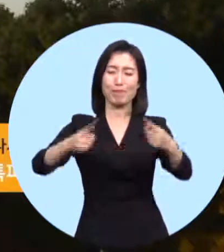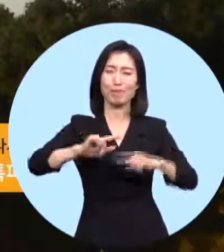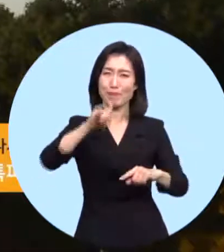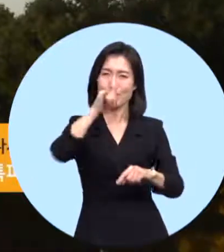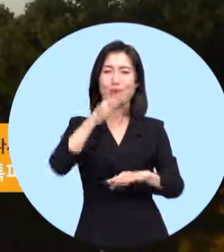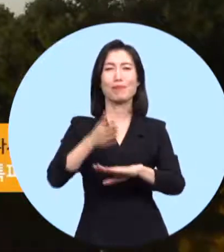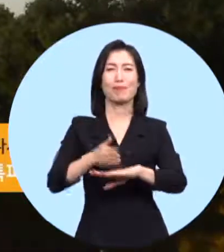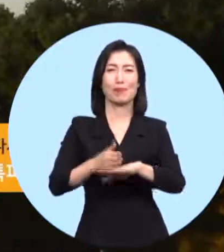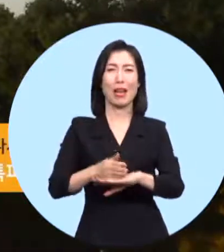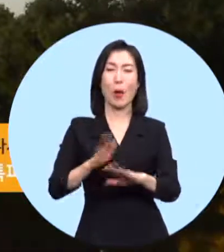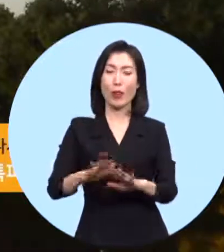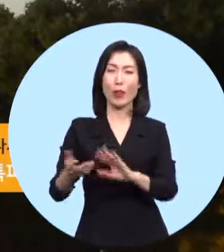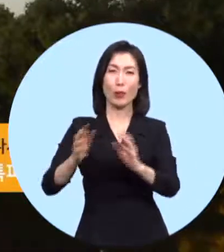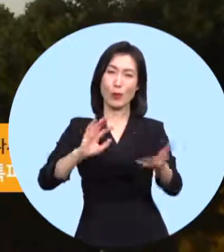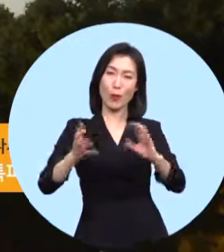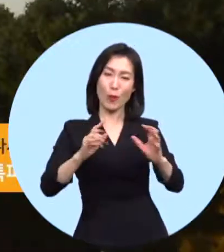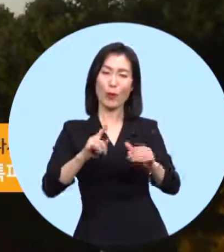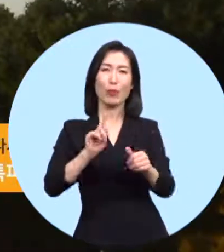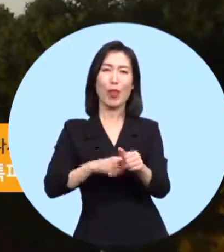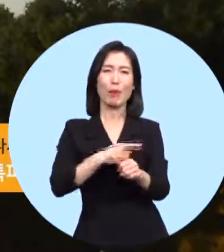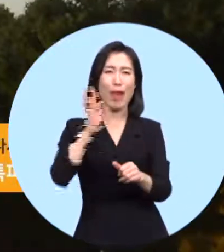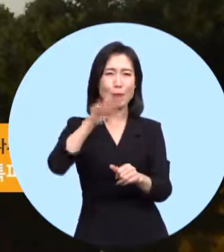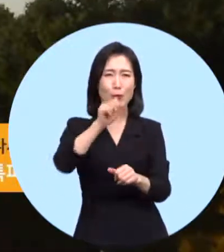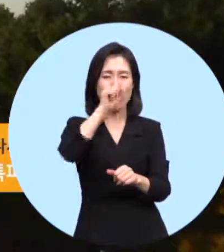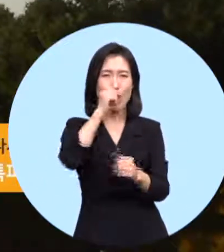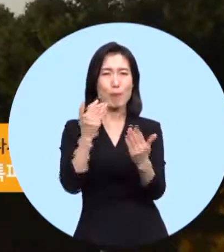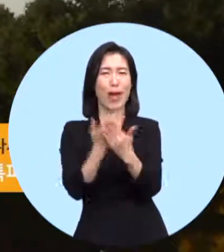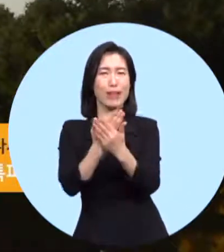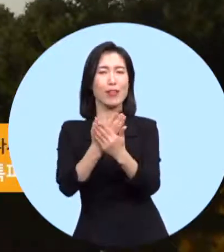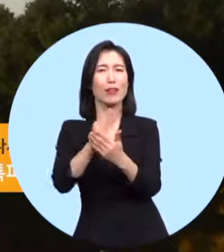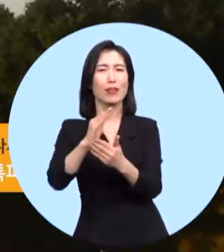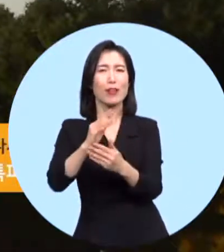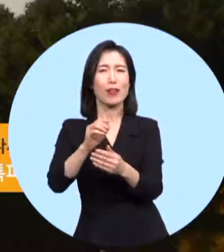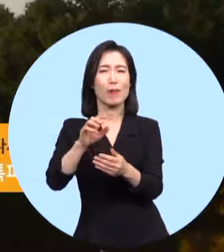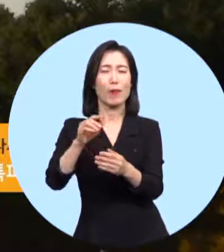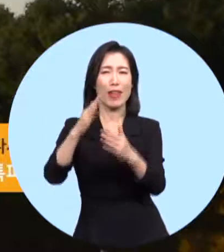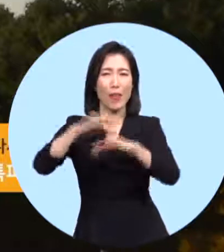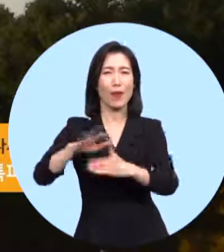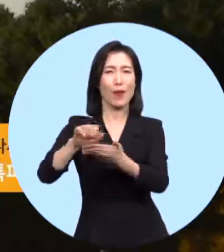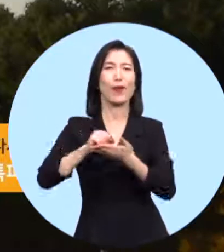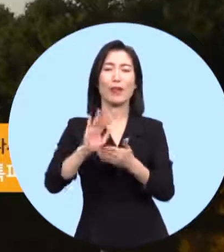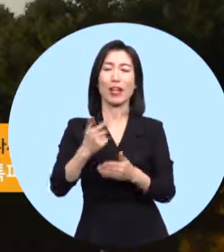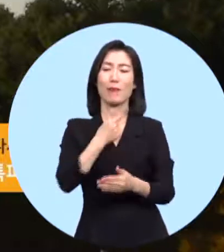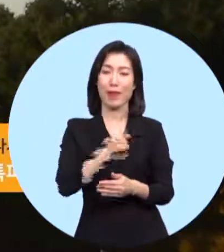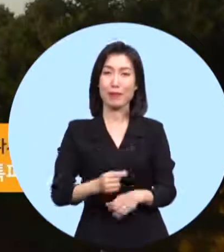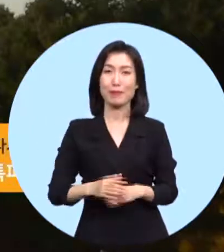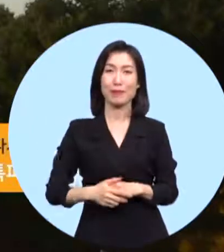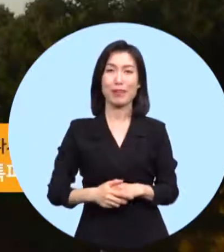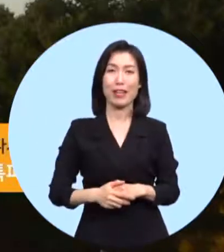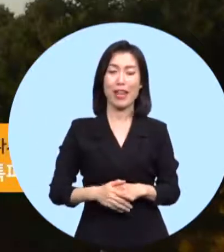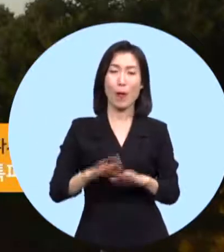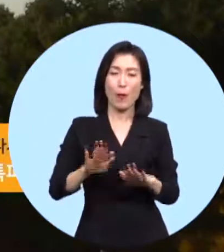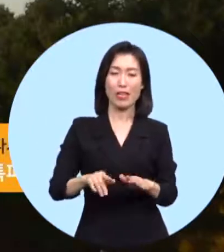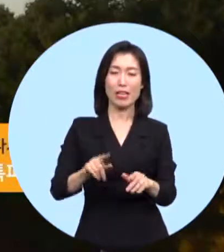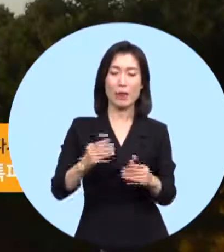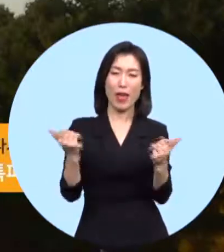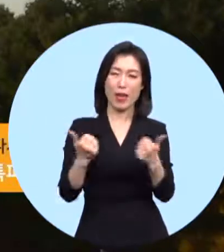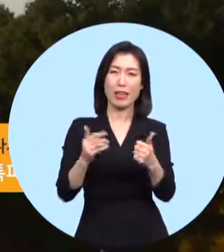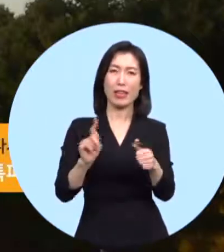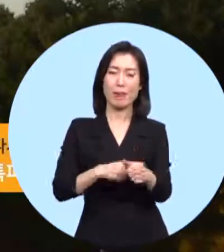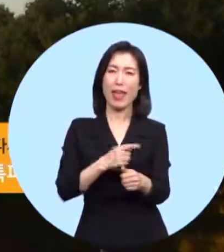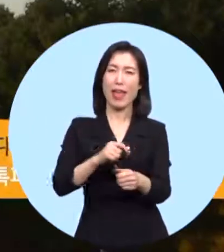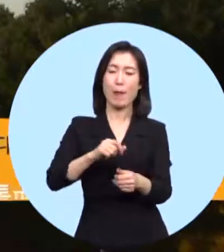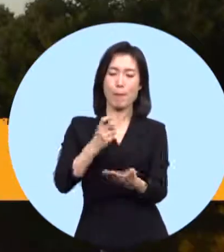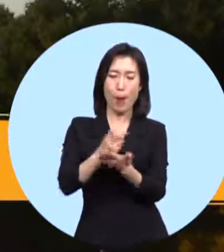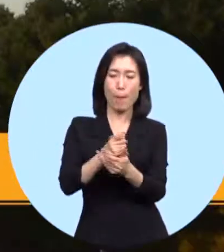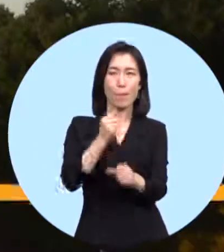톡퍼런스가 다양한 공론의 장이 됐으면 좋겠습니다. 오늘의 논의가 법과 제도 그리고 정책과 예산으로